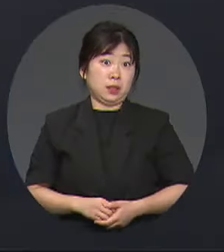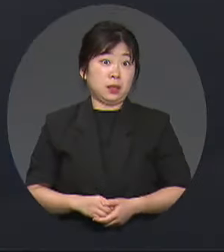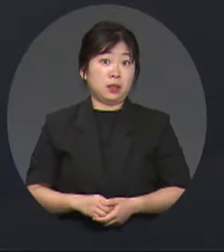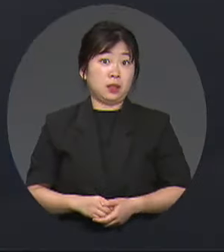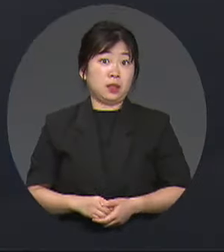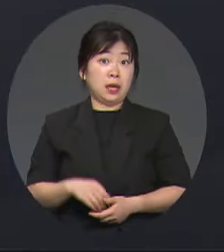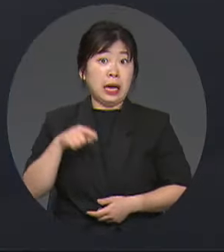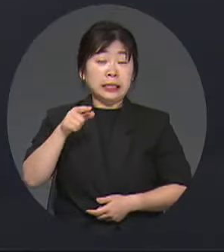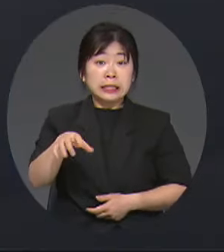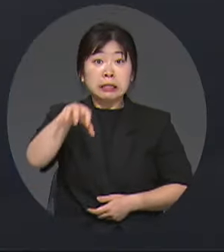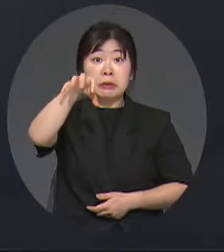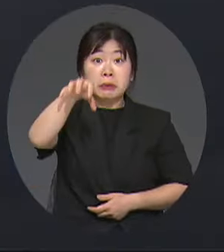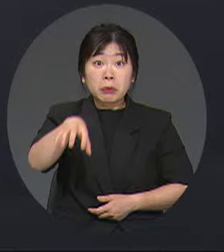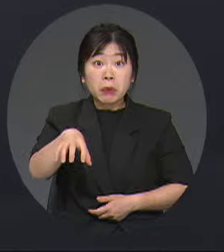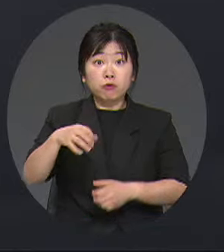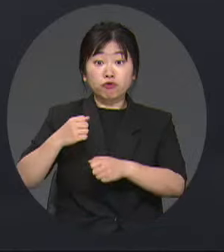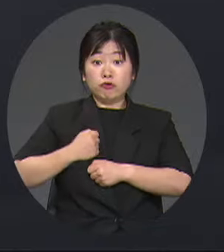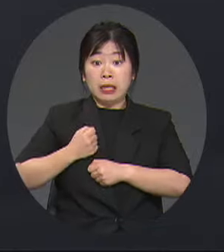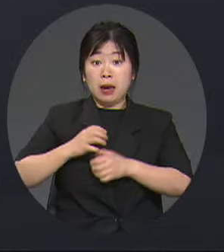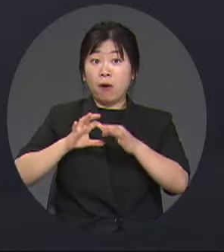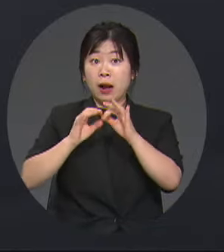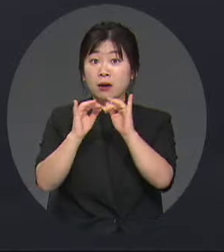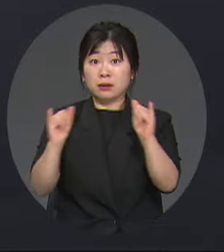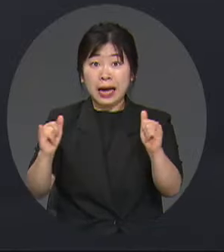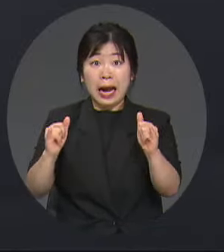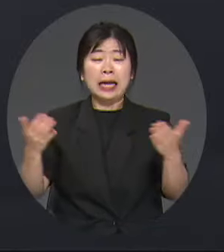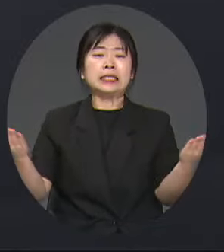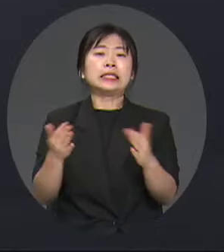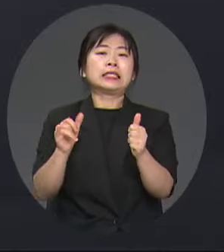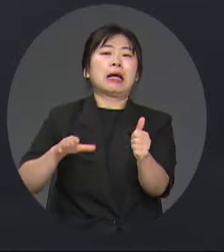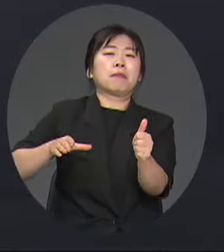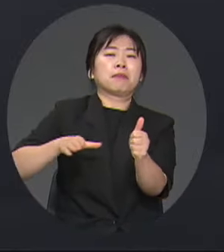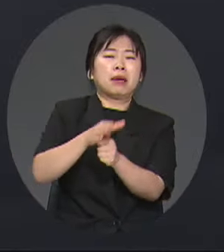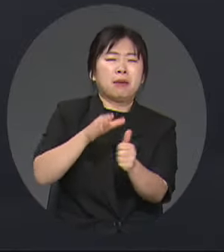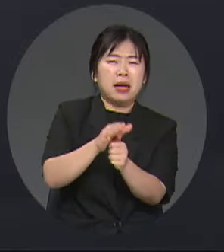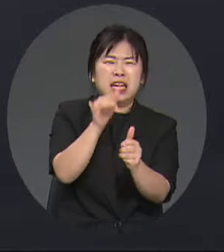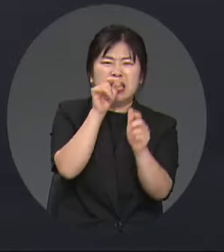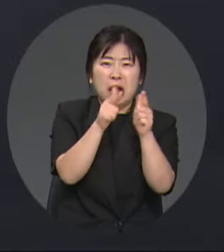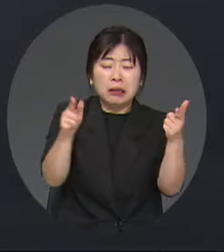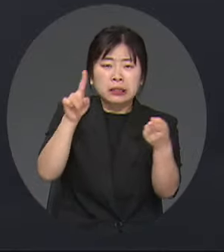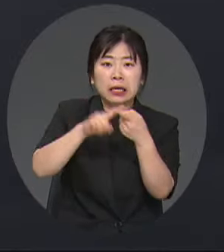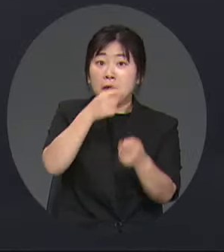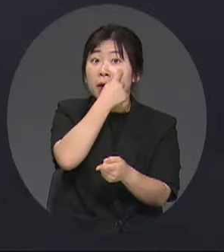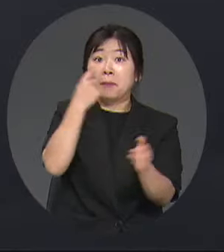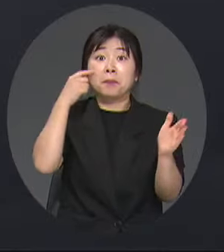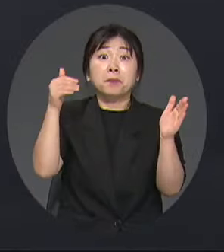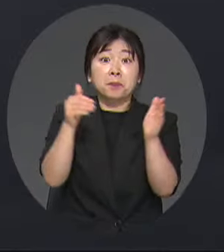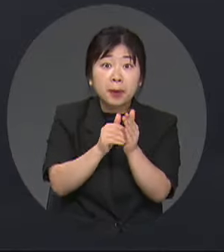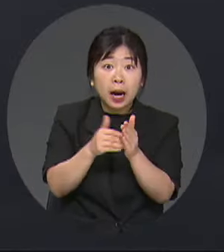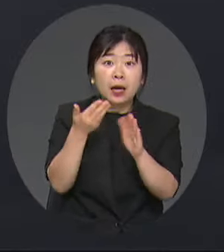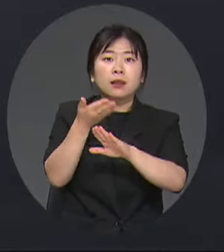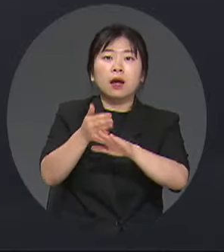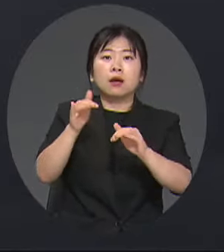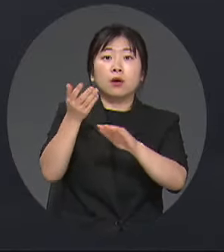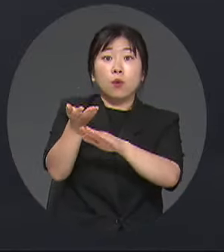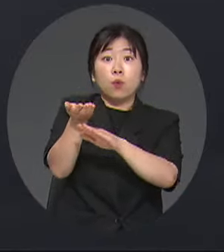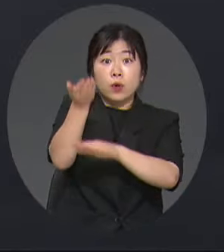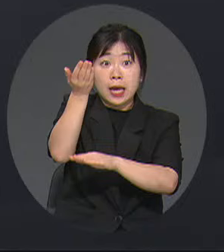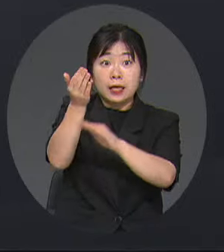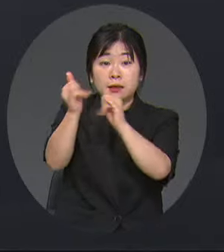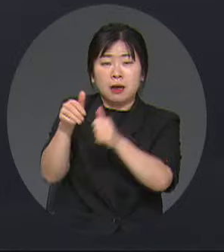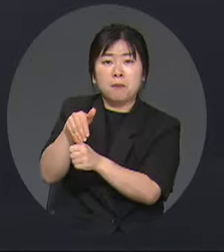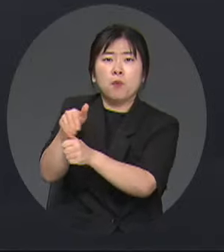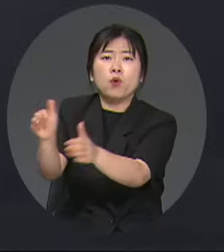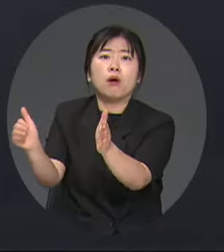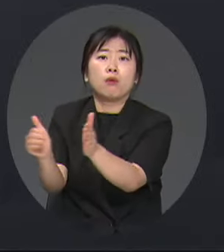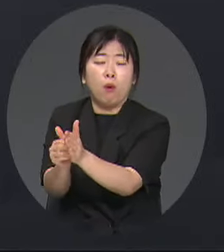부대 관계자는 직장 내 괴롭힘과 회계 부정 의혹 신고에 대해서는 일부 사실을 확인해 징계 등 적법하게 조치했다며 이번